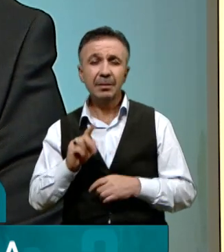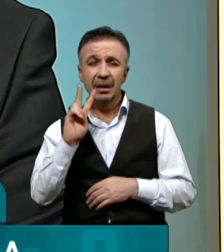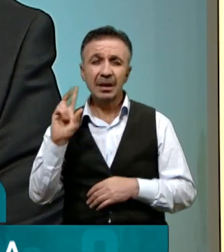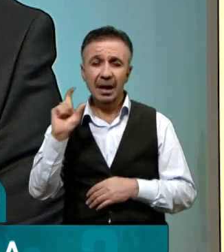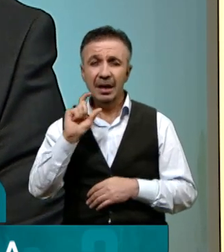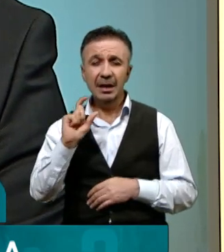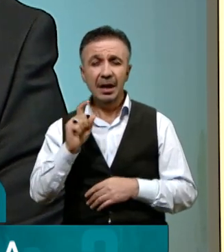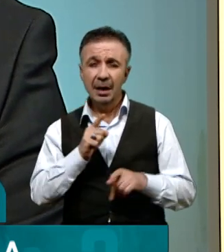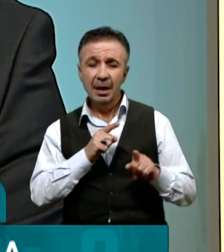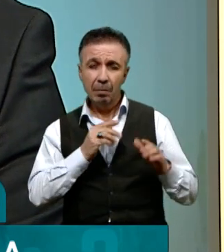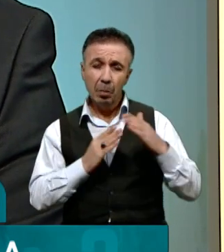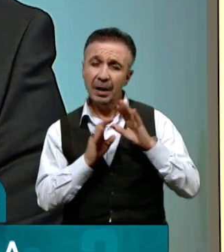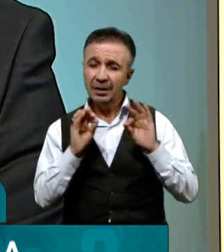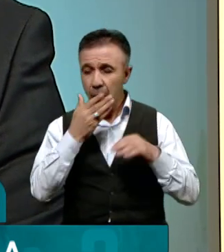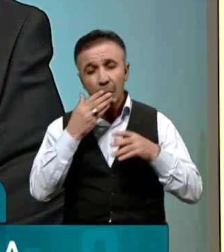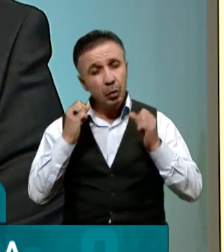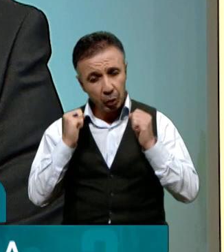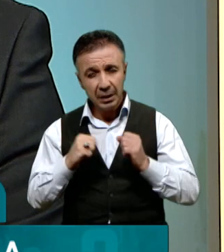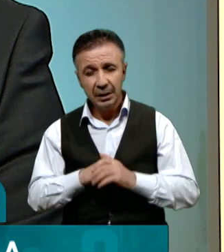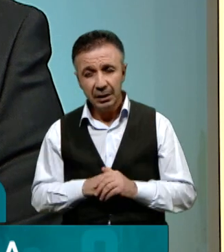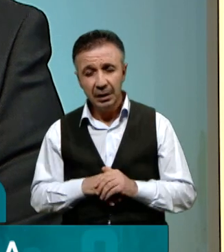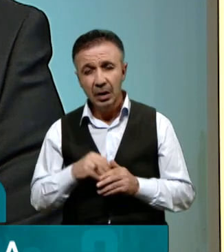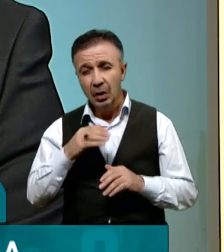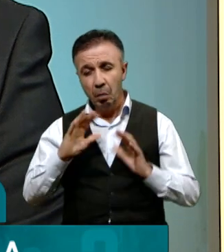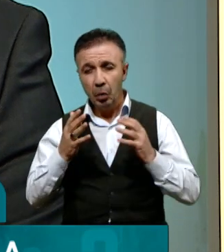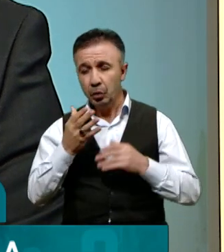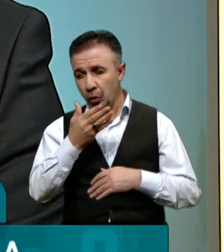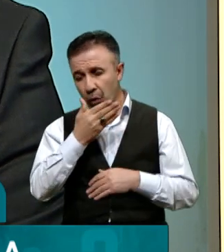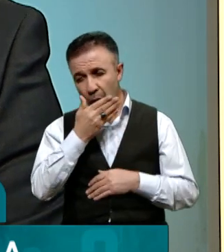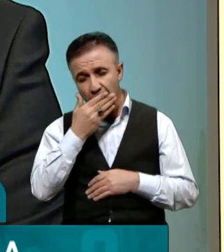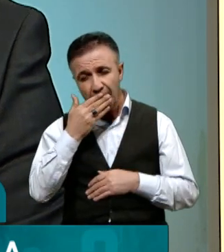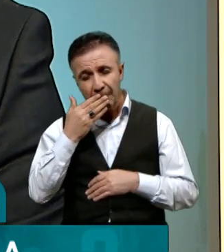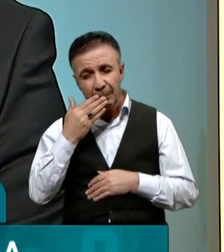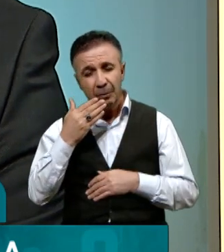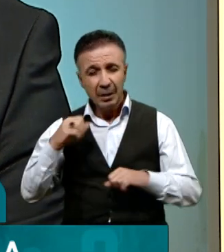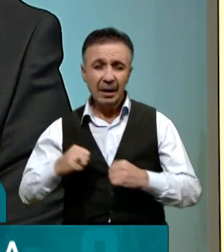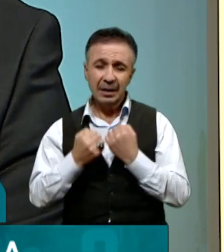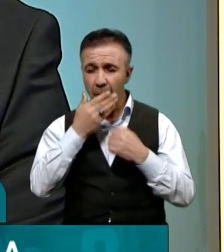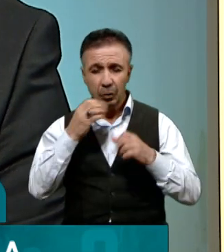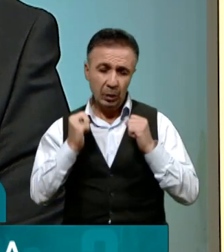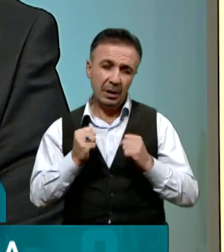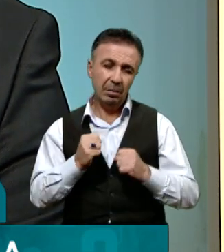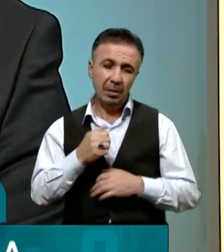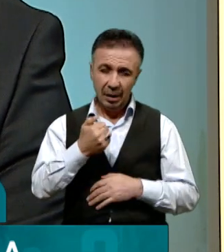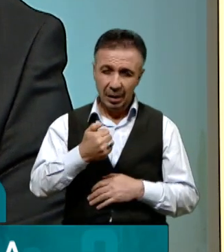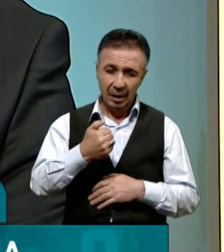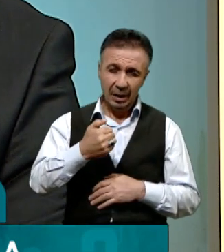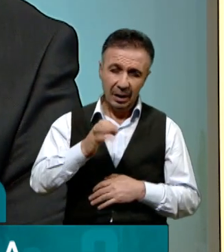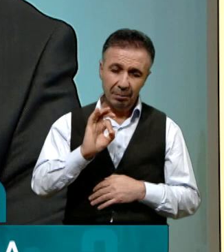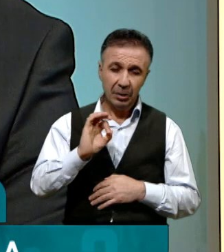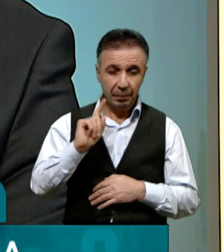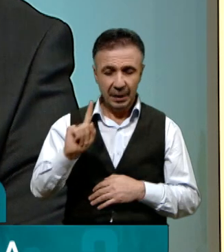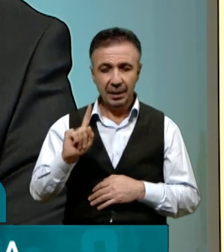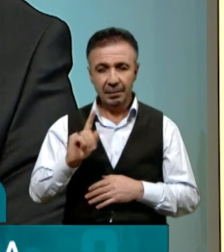oruç tutacaktır ve bozmuş olduğu orucuna kaza edecektir. Yani 61 diyoruz. Peki böyle bir durum başına